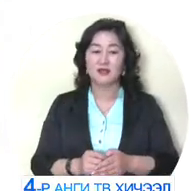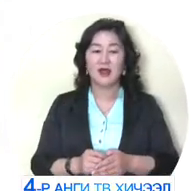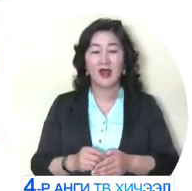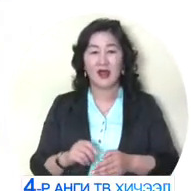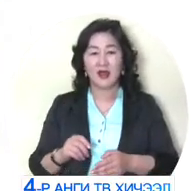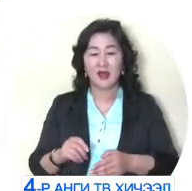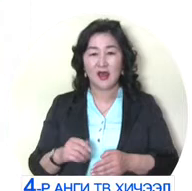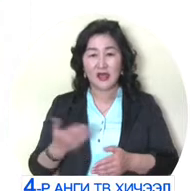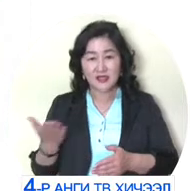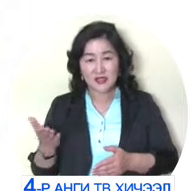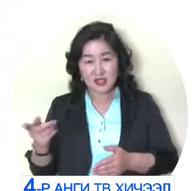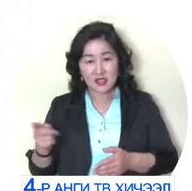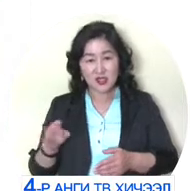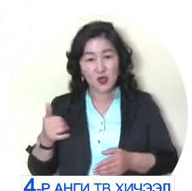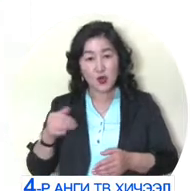болохыг хүсдэг.